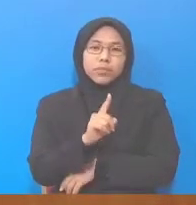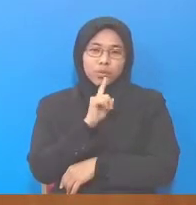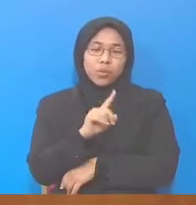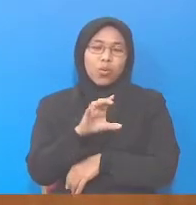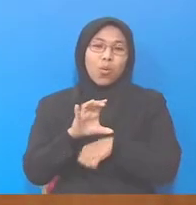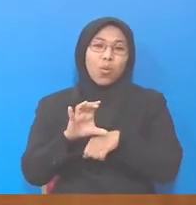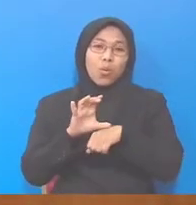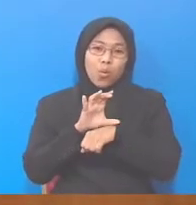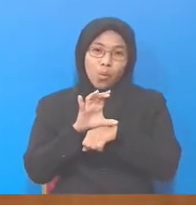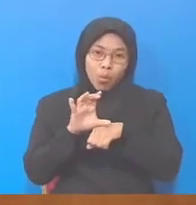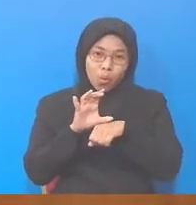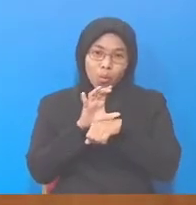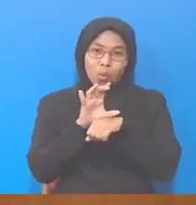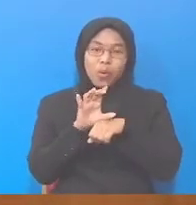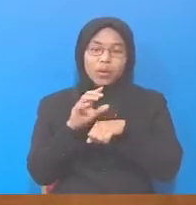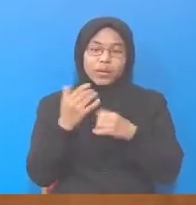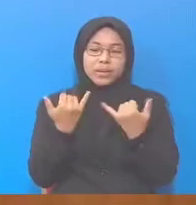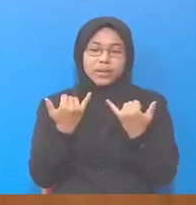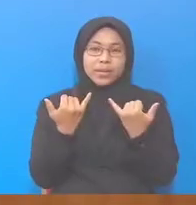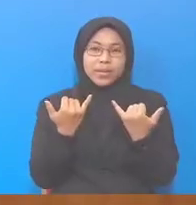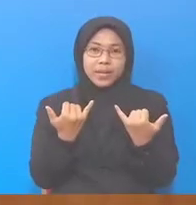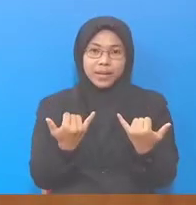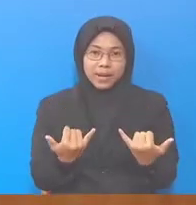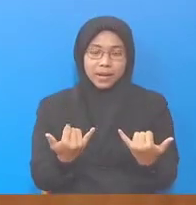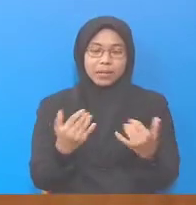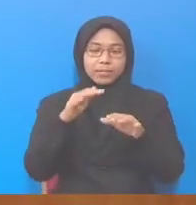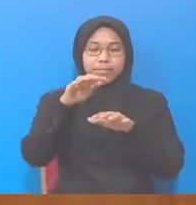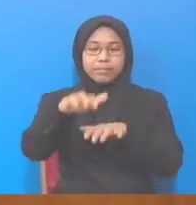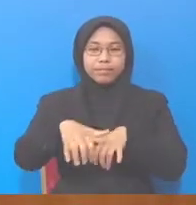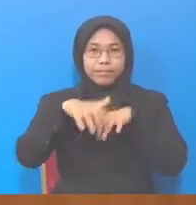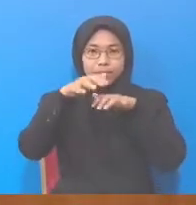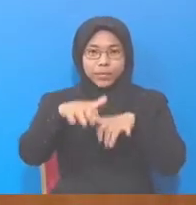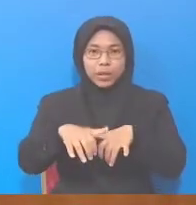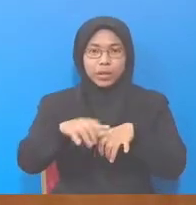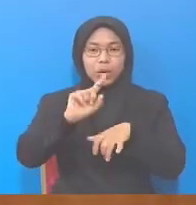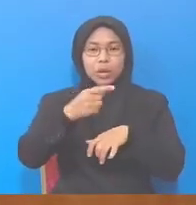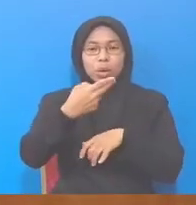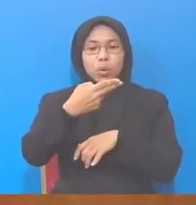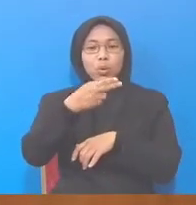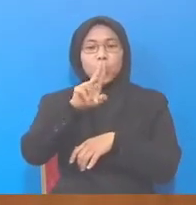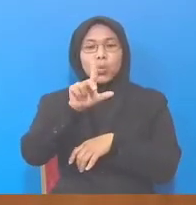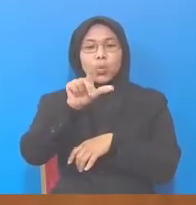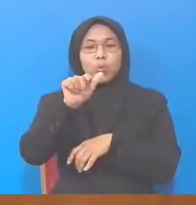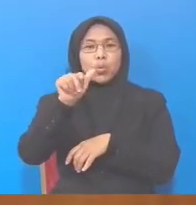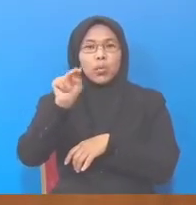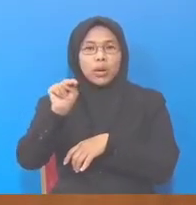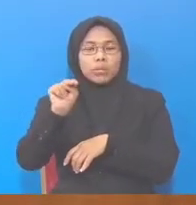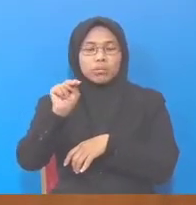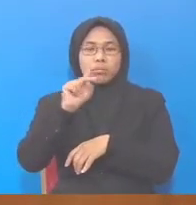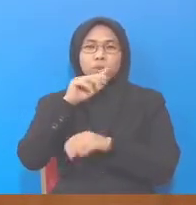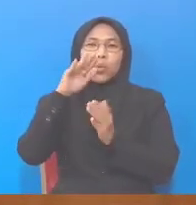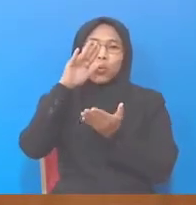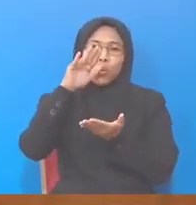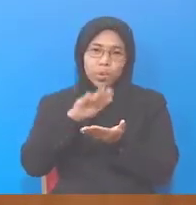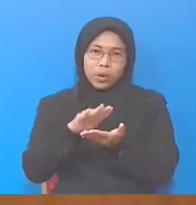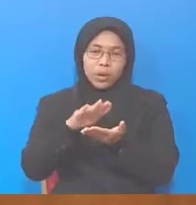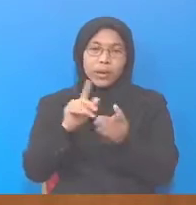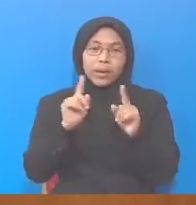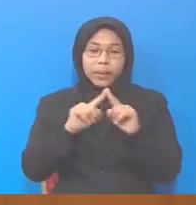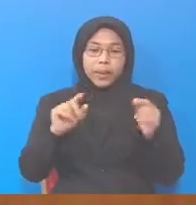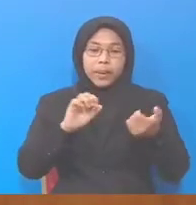kuku kita stacked ini penanaman diperingkat huluan Memang agak berkurangan